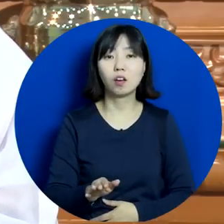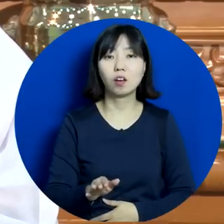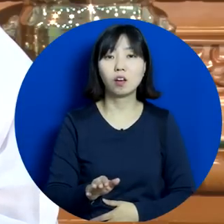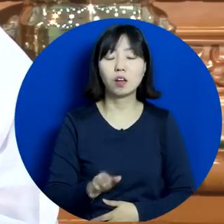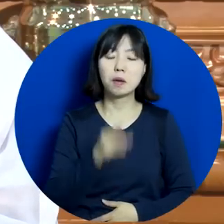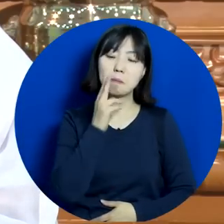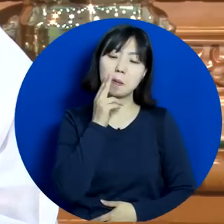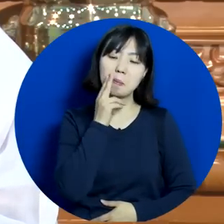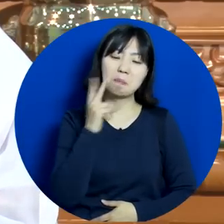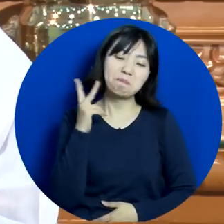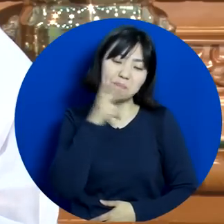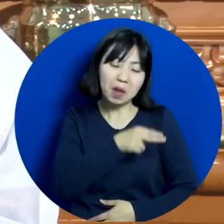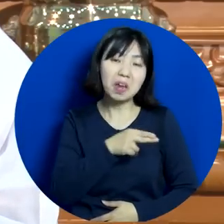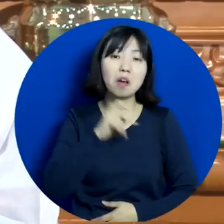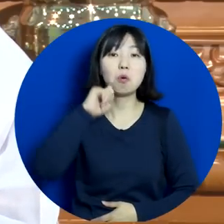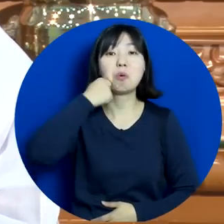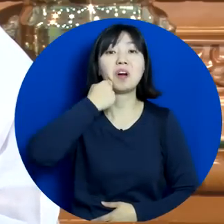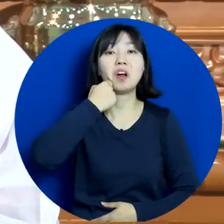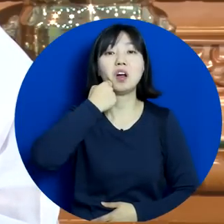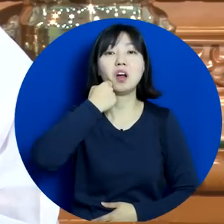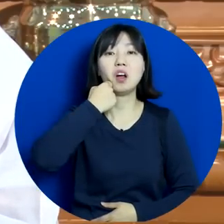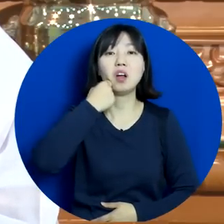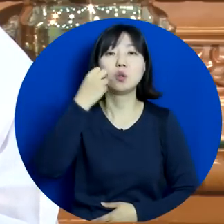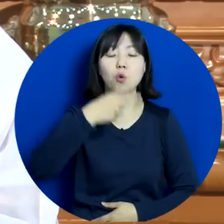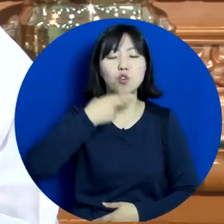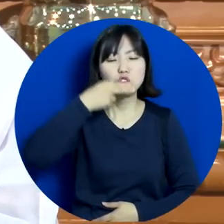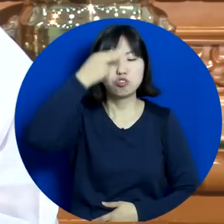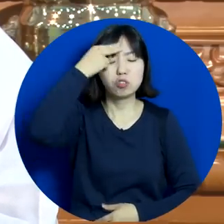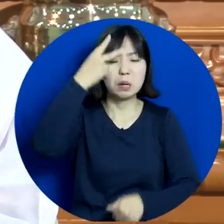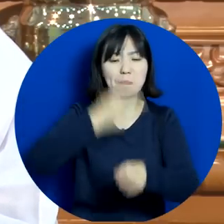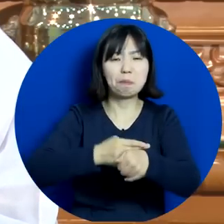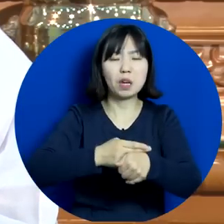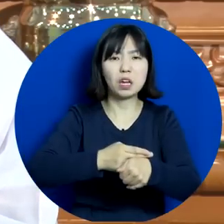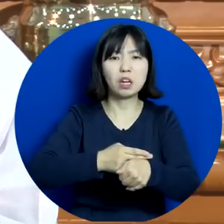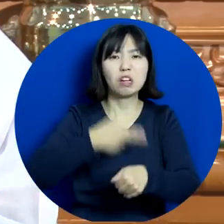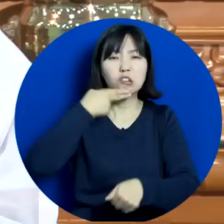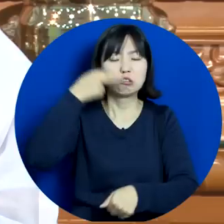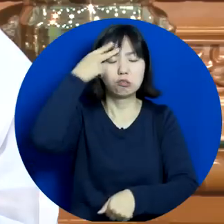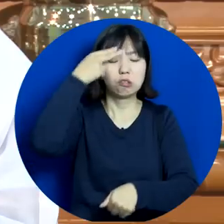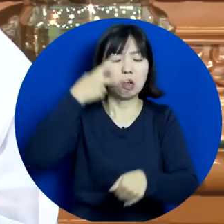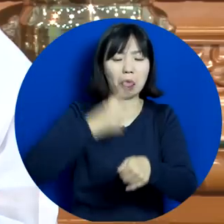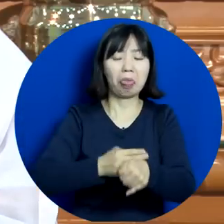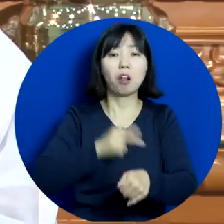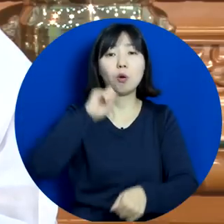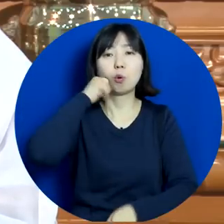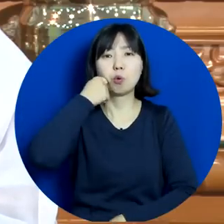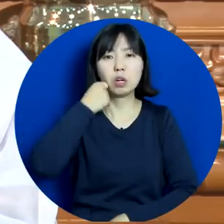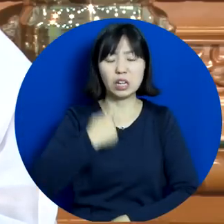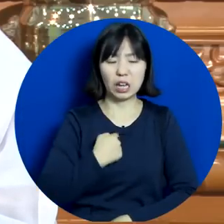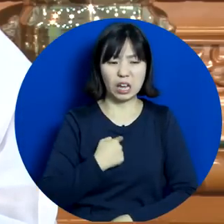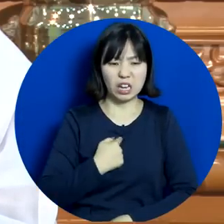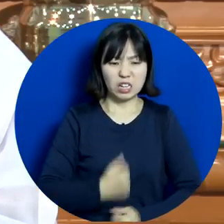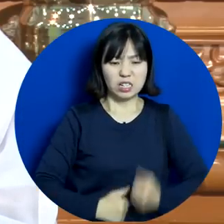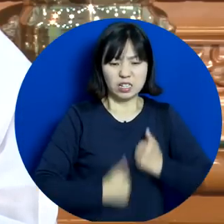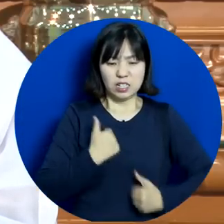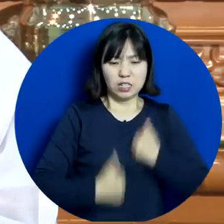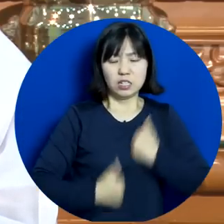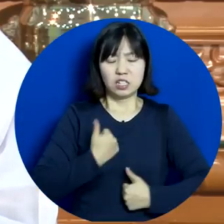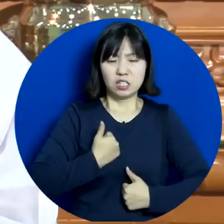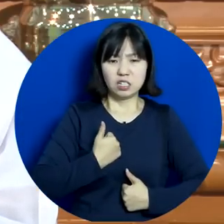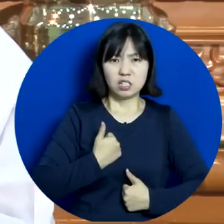피든 담배도 하나 못 끊고 먹던 술도 하나 컨트롤 못하고 지 성질도 하나 컨트롤